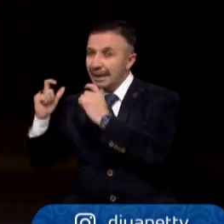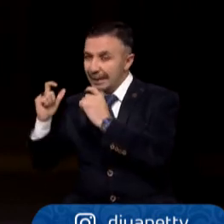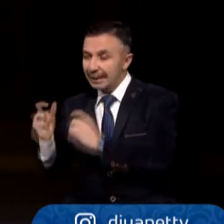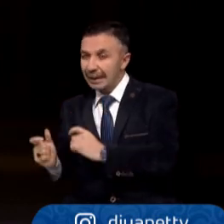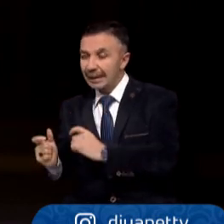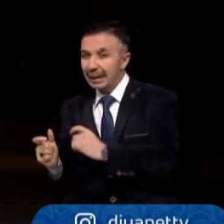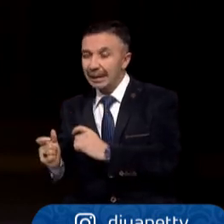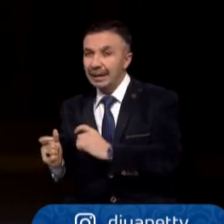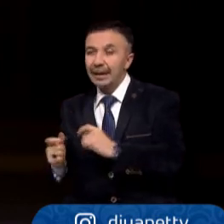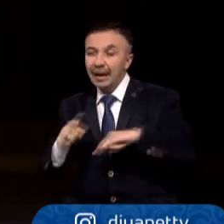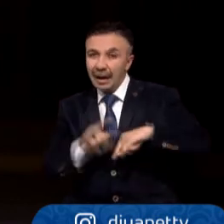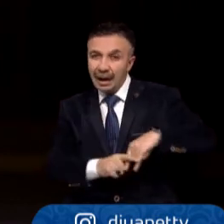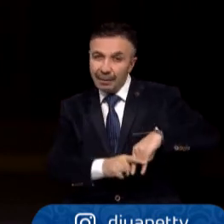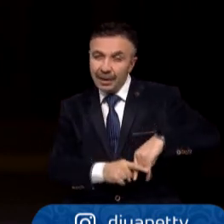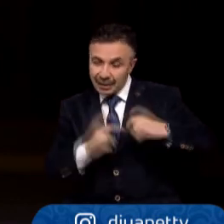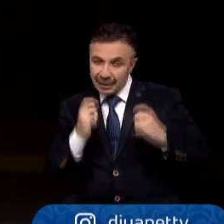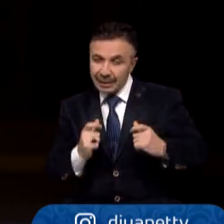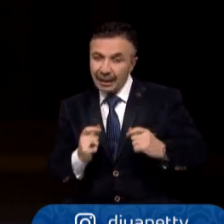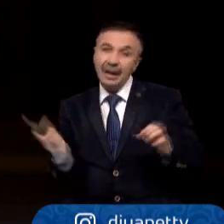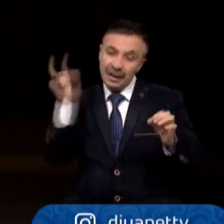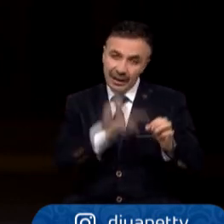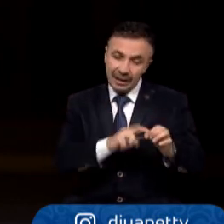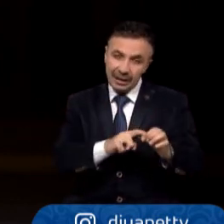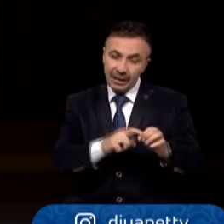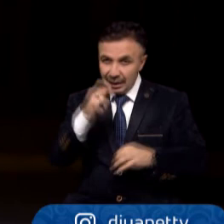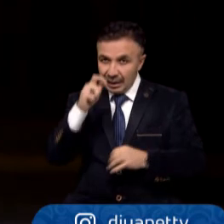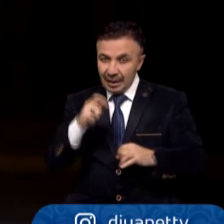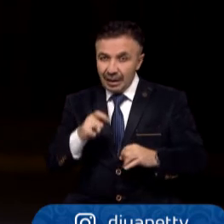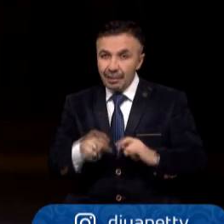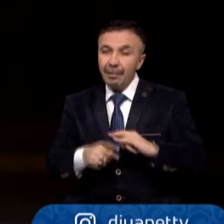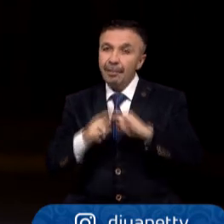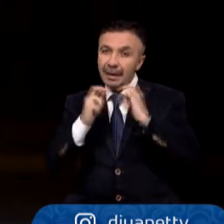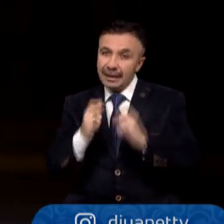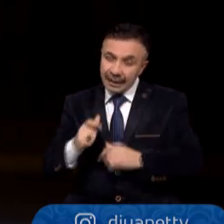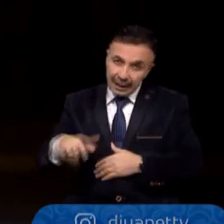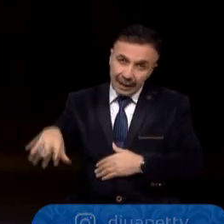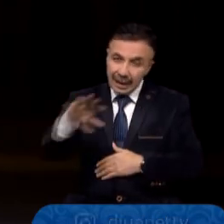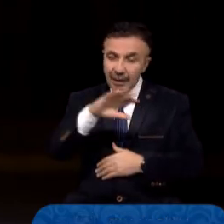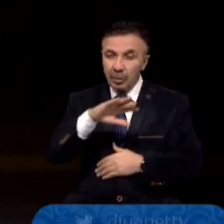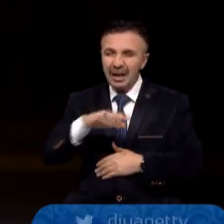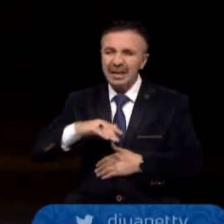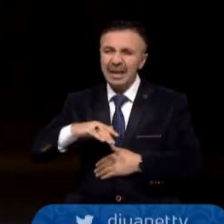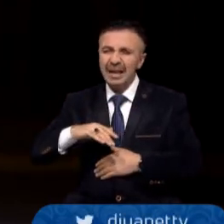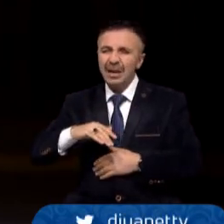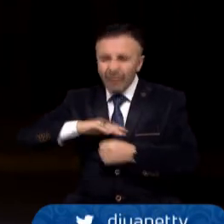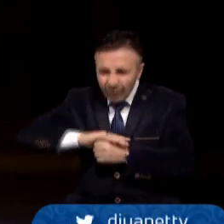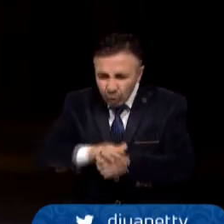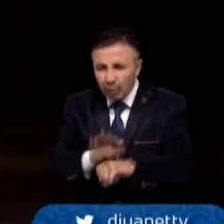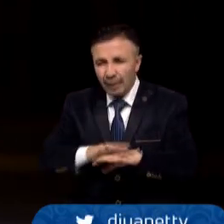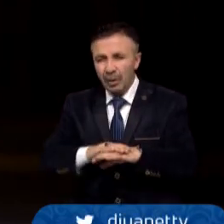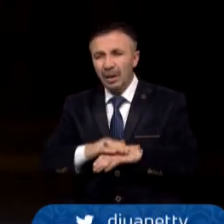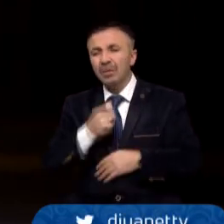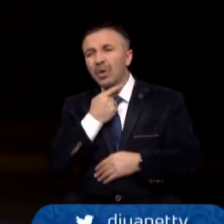Habeşistan'a hicret etmek mecburiyetinde kaldı Mekkeliler bu derece C zulmediyorlar